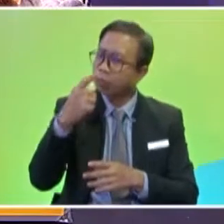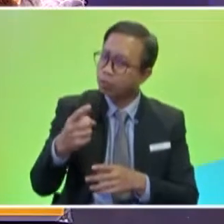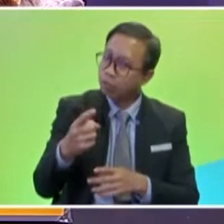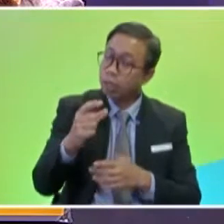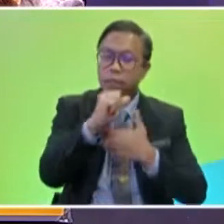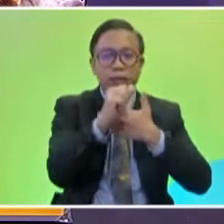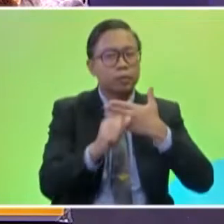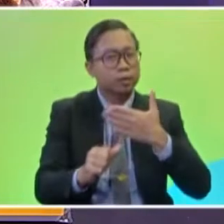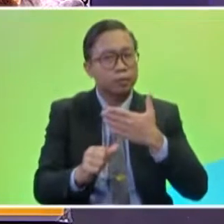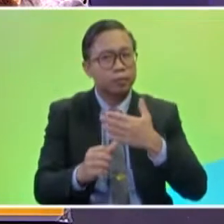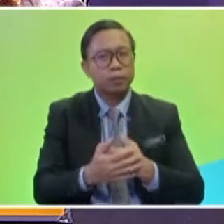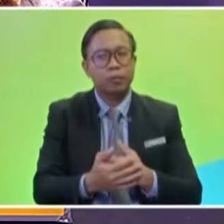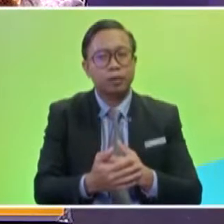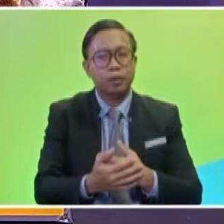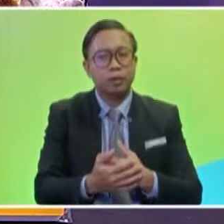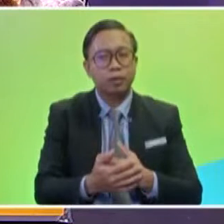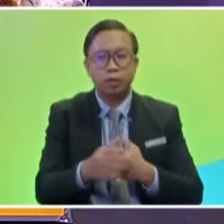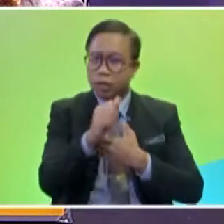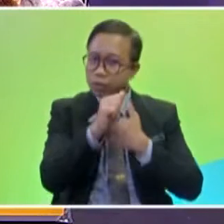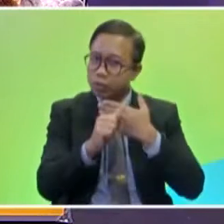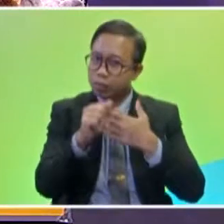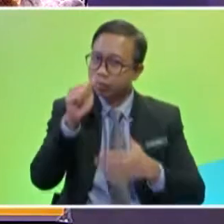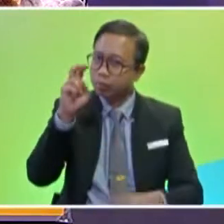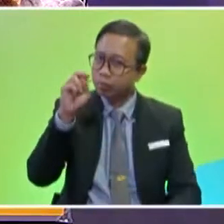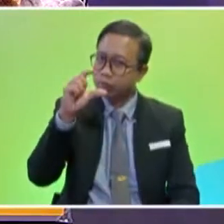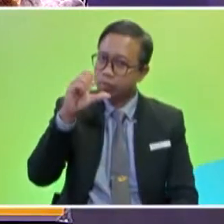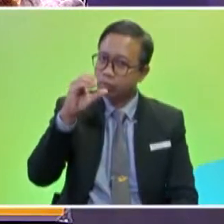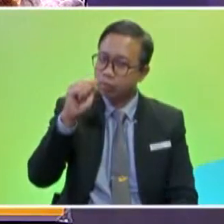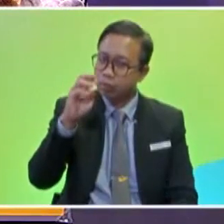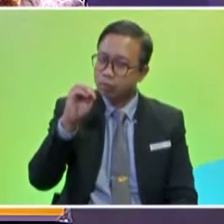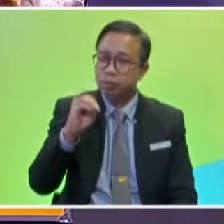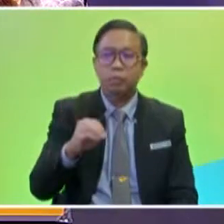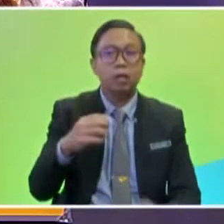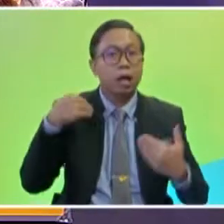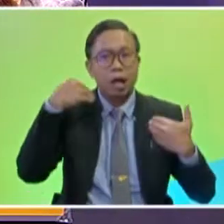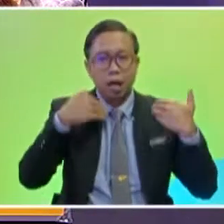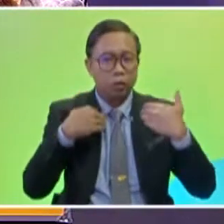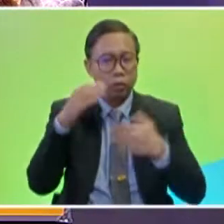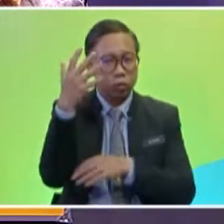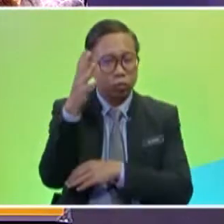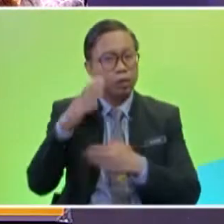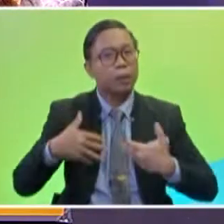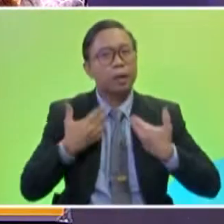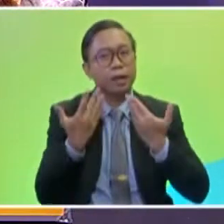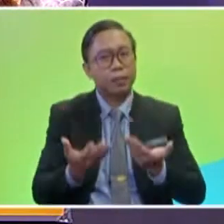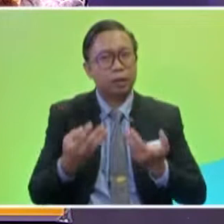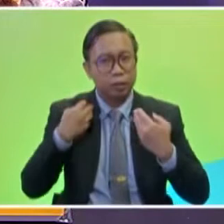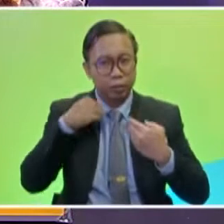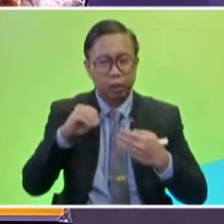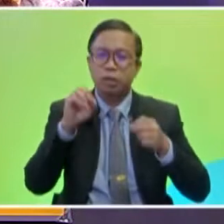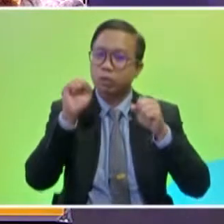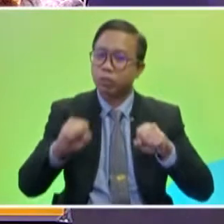Ikeh ngerasa macam terancam makan sego tapi bagi ancaman hewan dan tumbuhan bagaimana mereka boleh